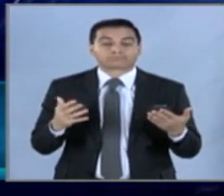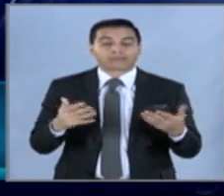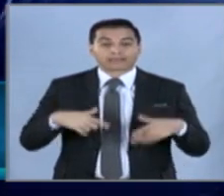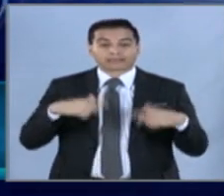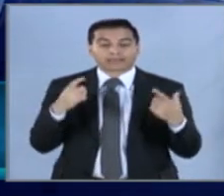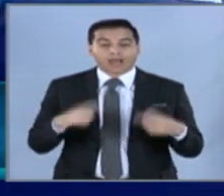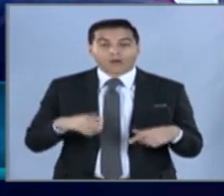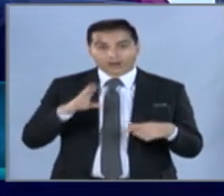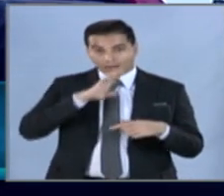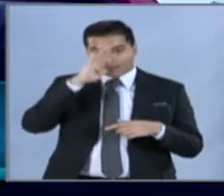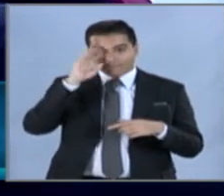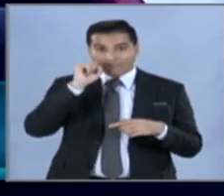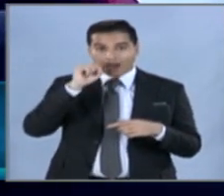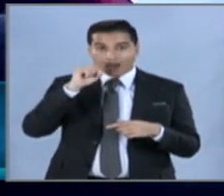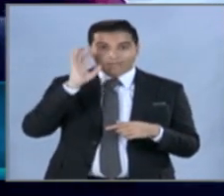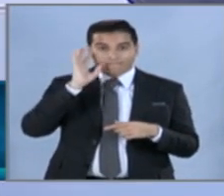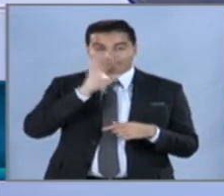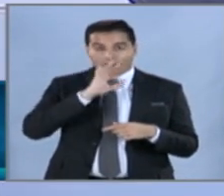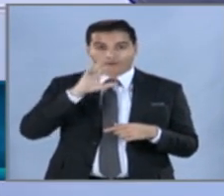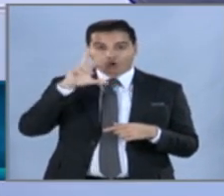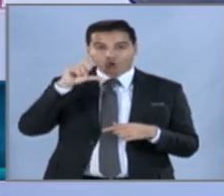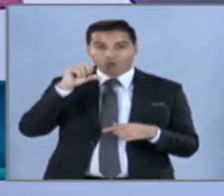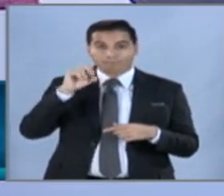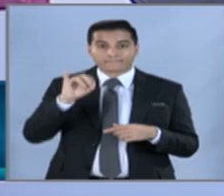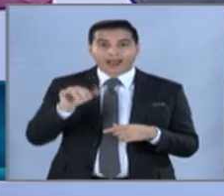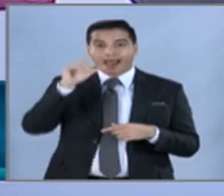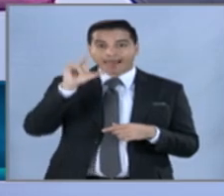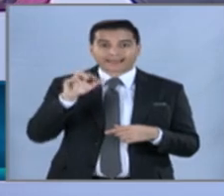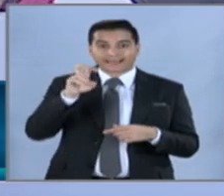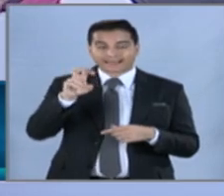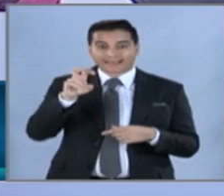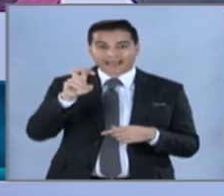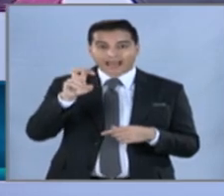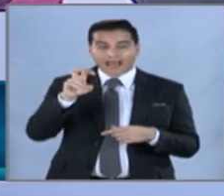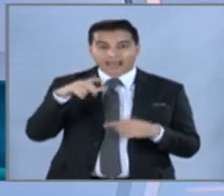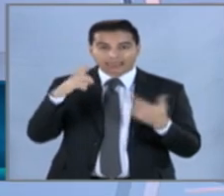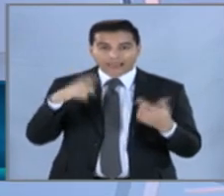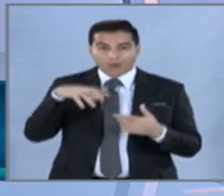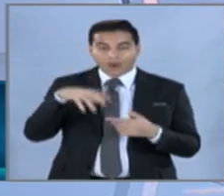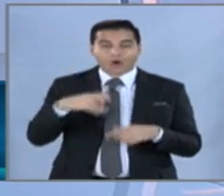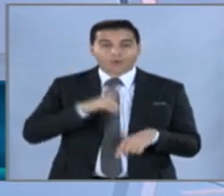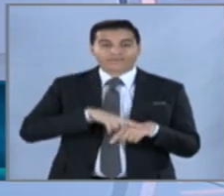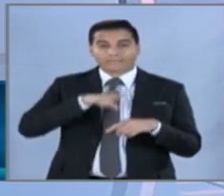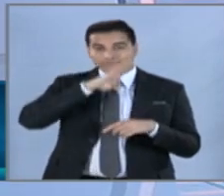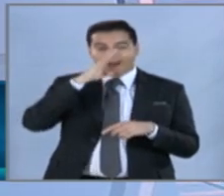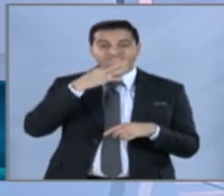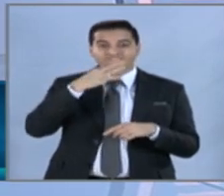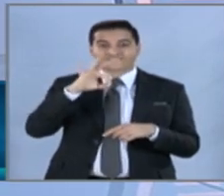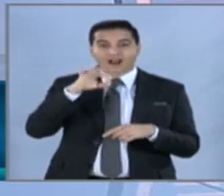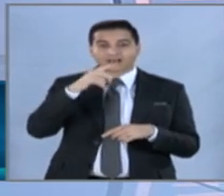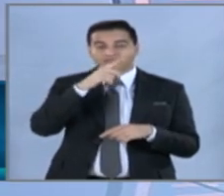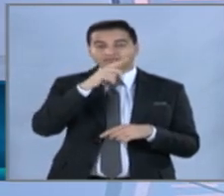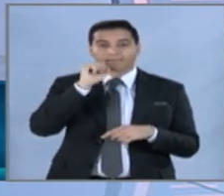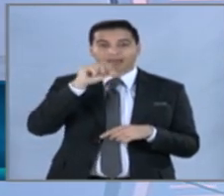بين الإمبراطورية الرومانية المقدسة وملك فرنسا لويس الرابع